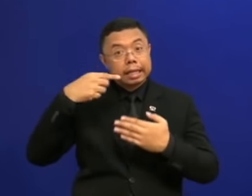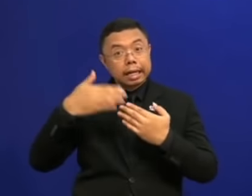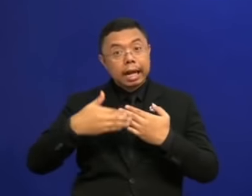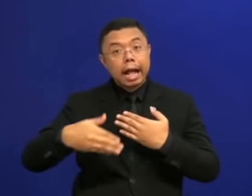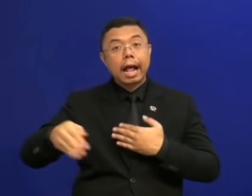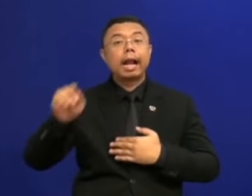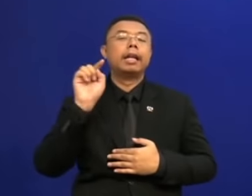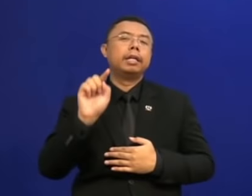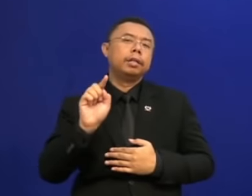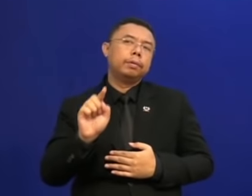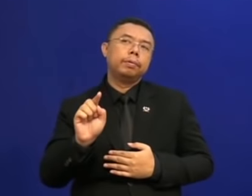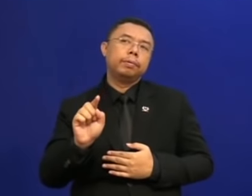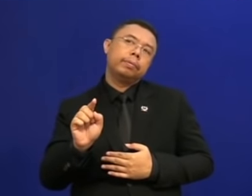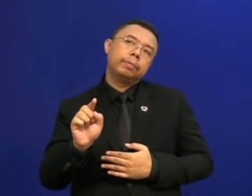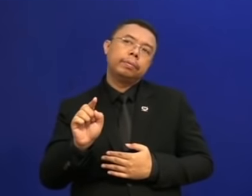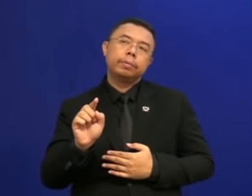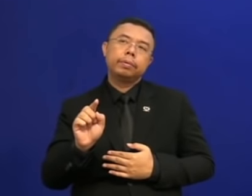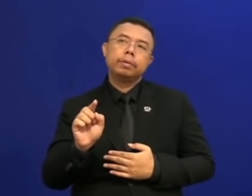Kekekalan itu,